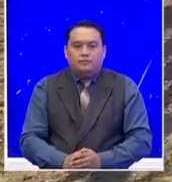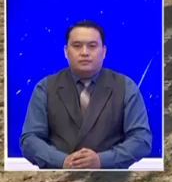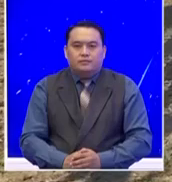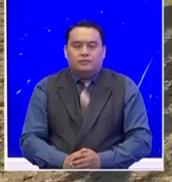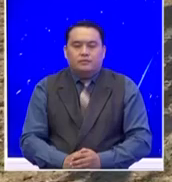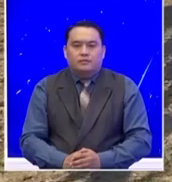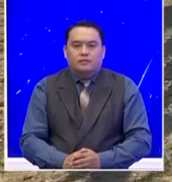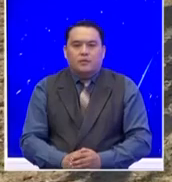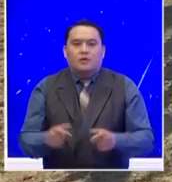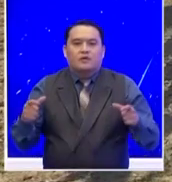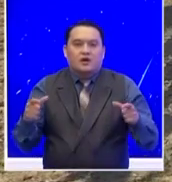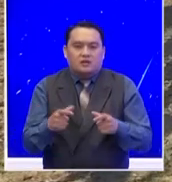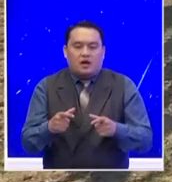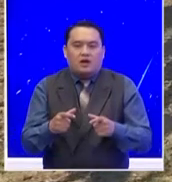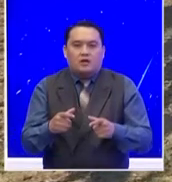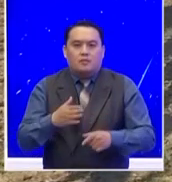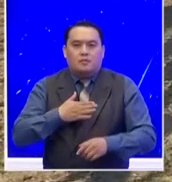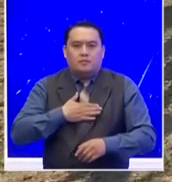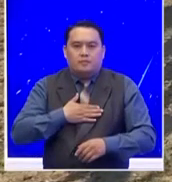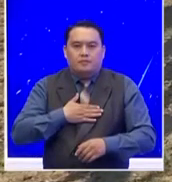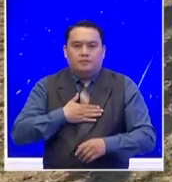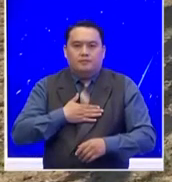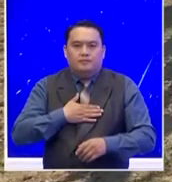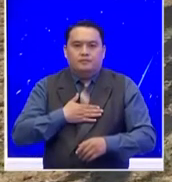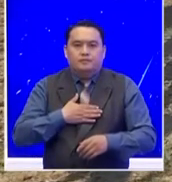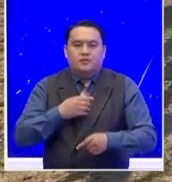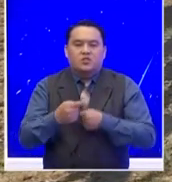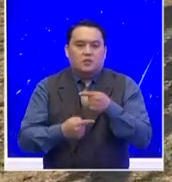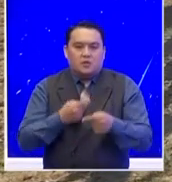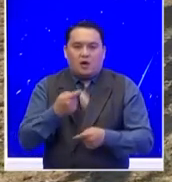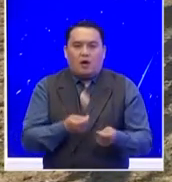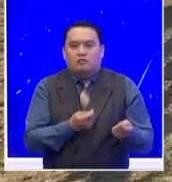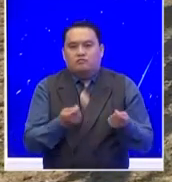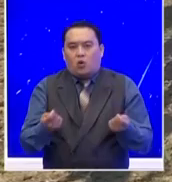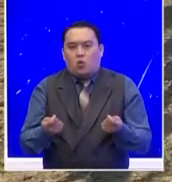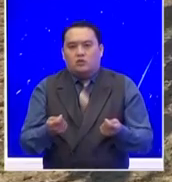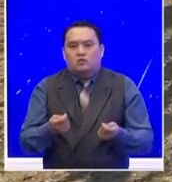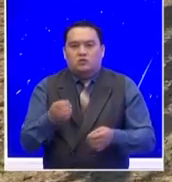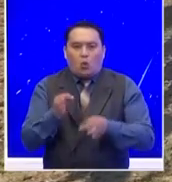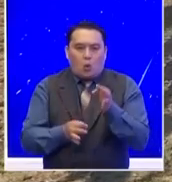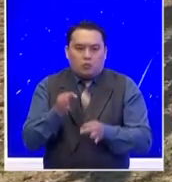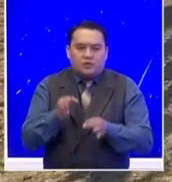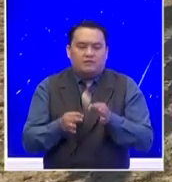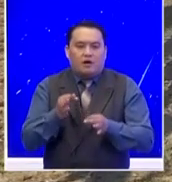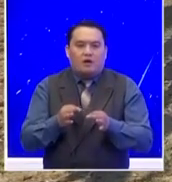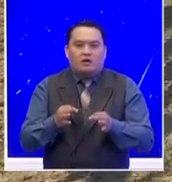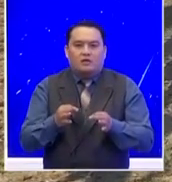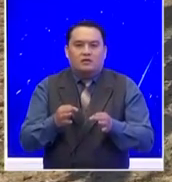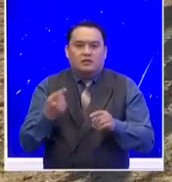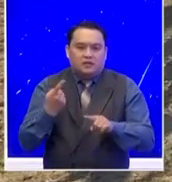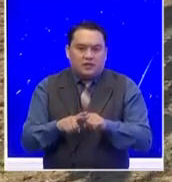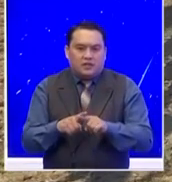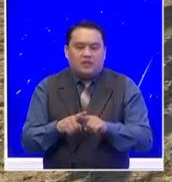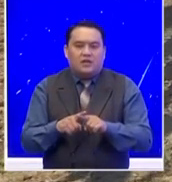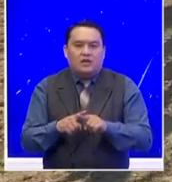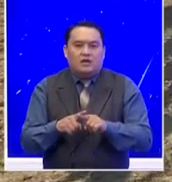карантин, помогли доставить нам семена, солярку для тракторов.